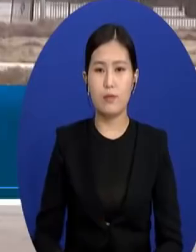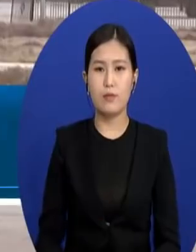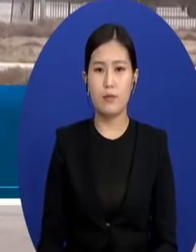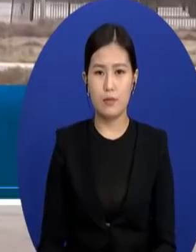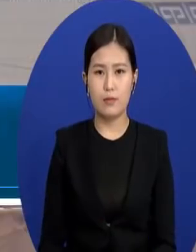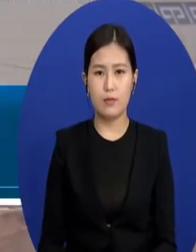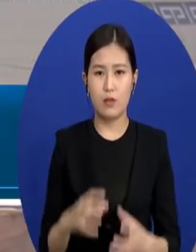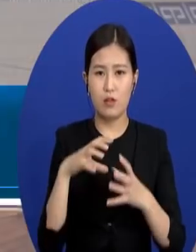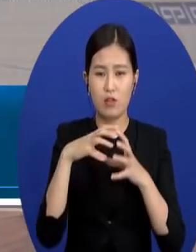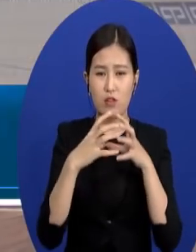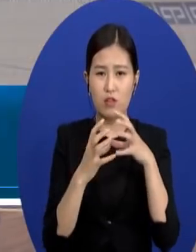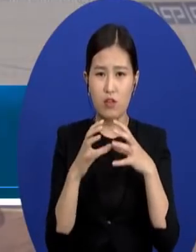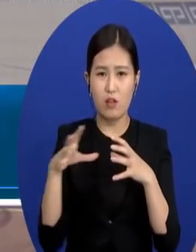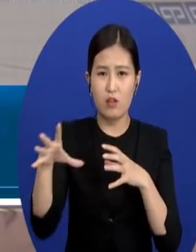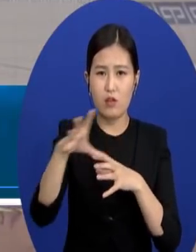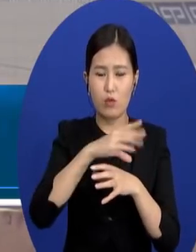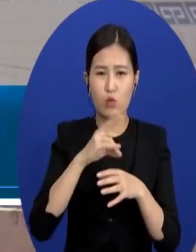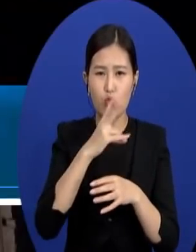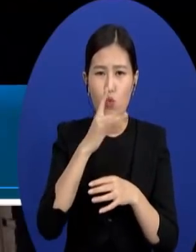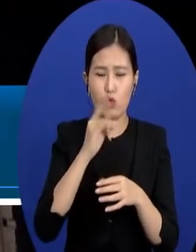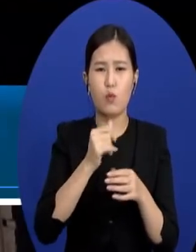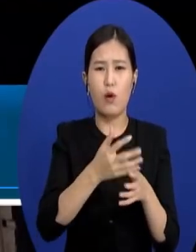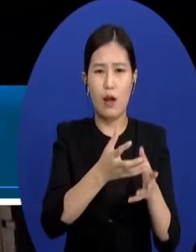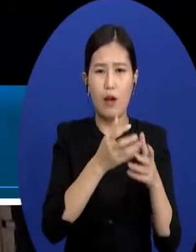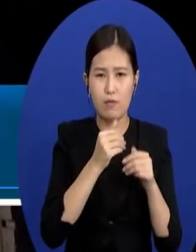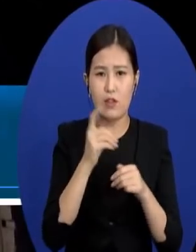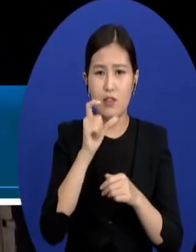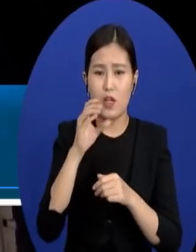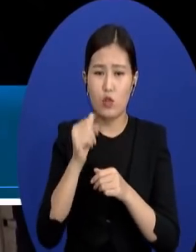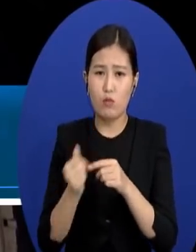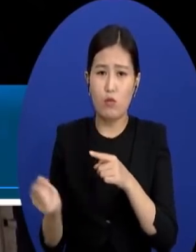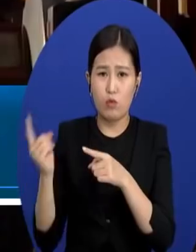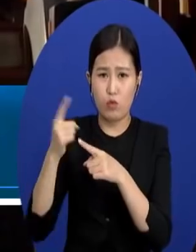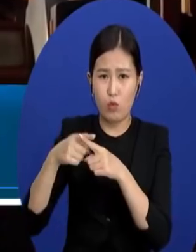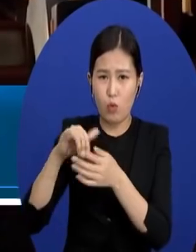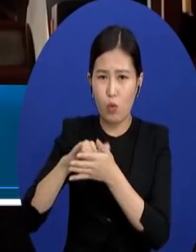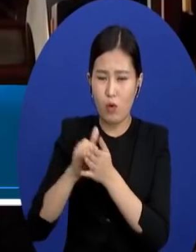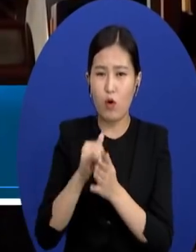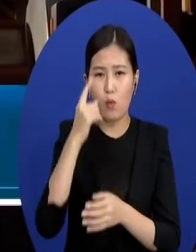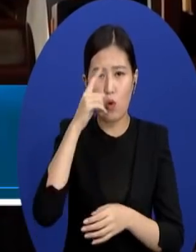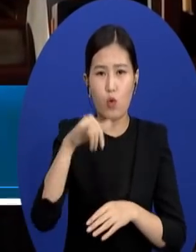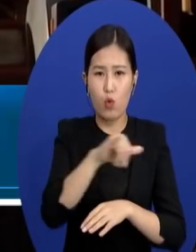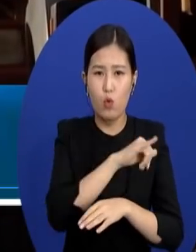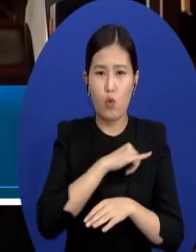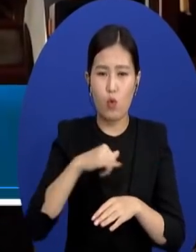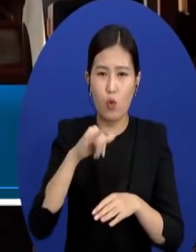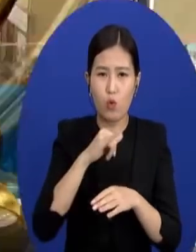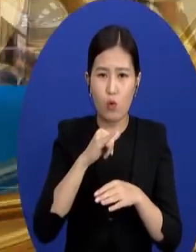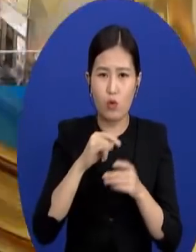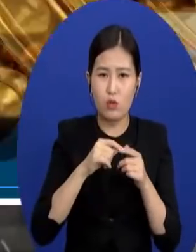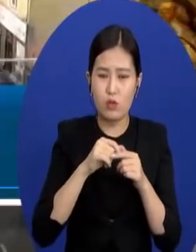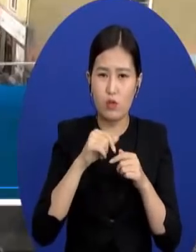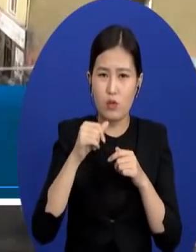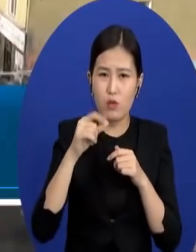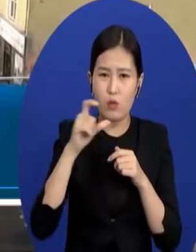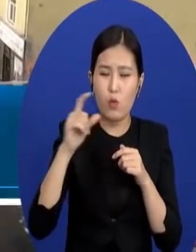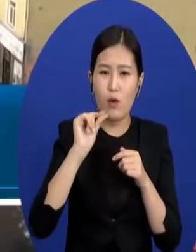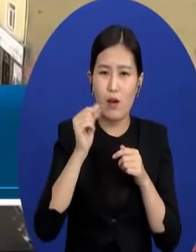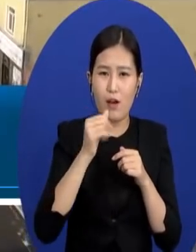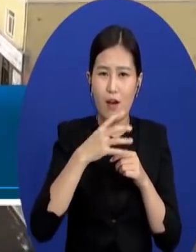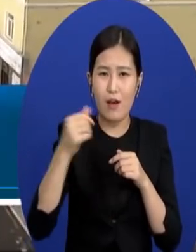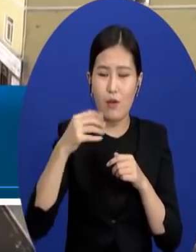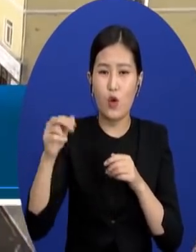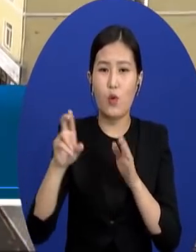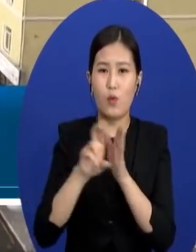Дэлхийн зах зээл дээр нүүрсний эрэлт нэмэгдэж, зэсийн үнэ өсөж байгаа нь манай улсад экспортын орлого нэмэгдэх сайн талтай. Аав ээж